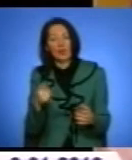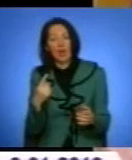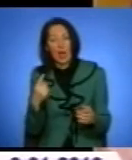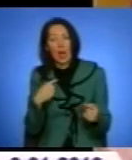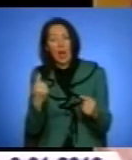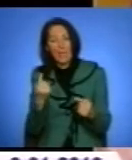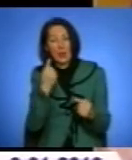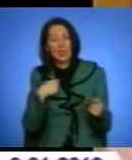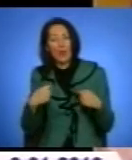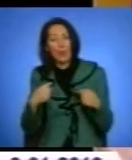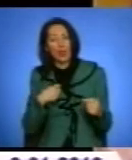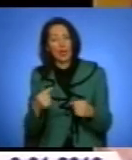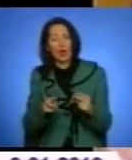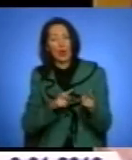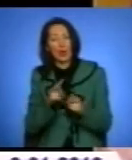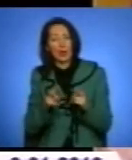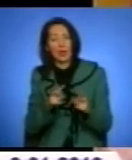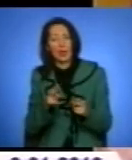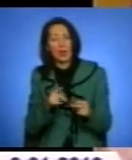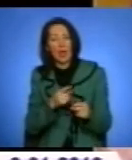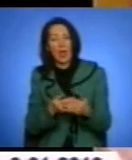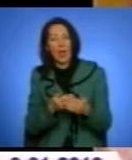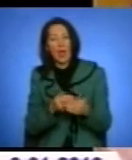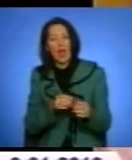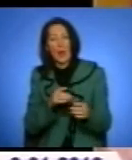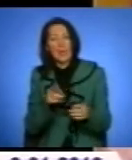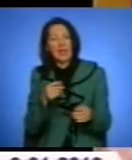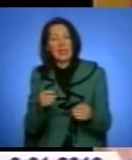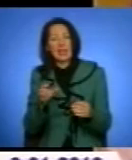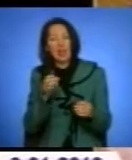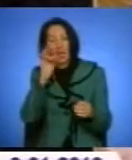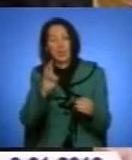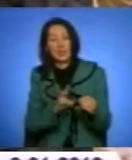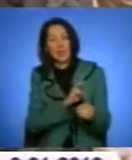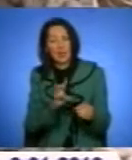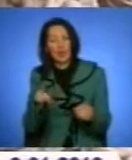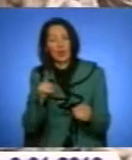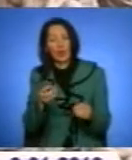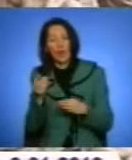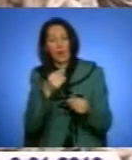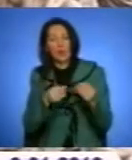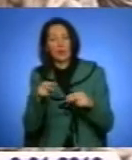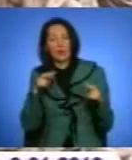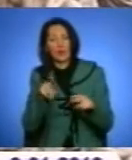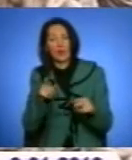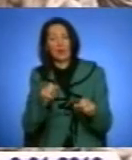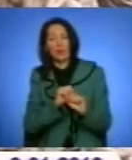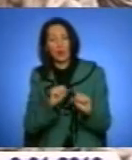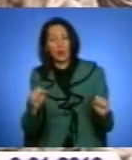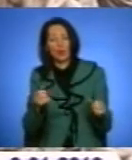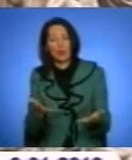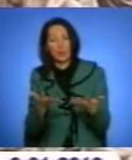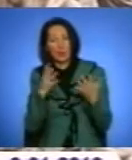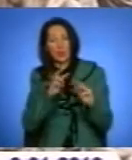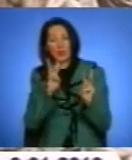мучеників. Оскаржений перед Синедріоном, Єврейською радою, фальшивими свідками, він мужньо визнає святу віру. Через це його виводять